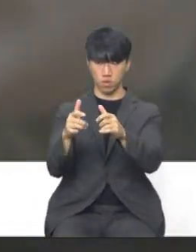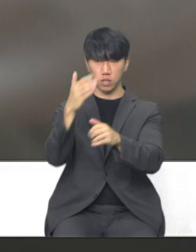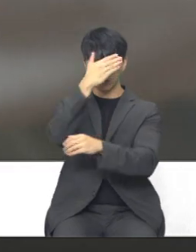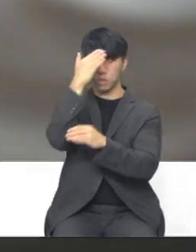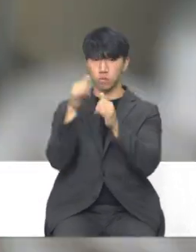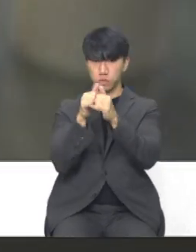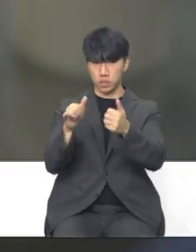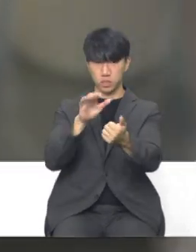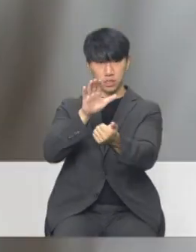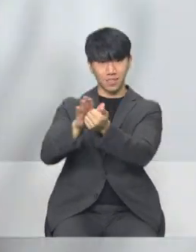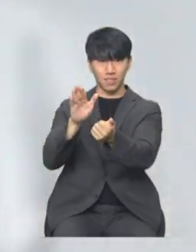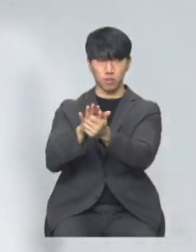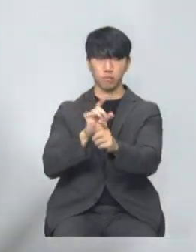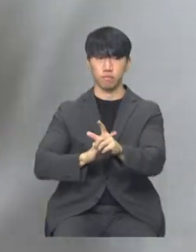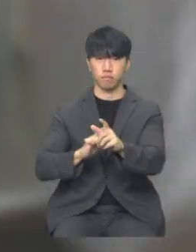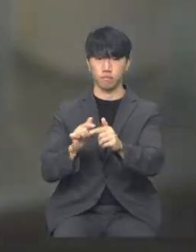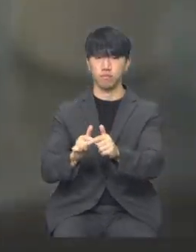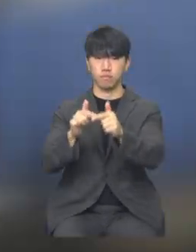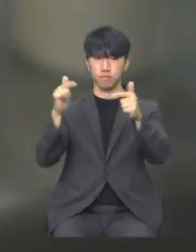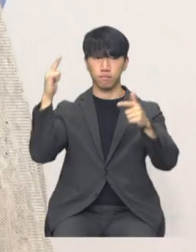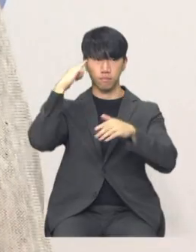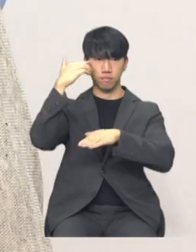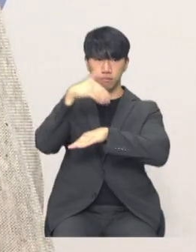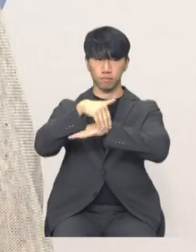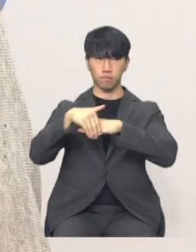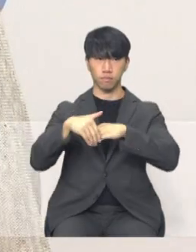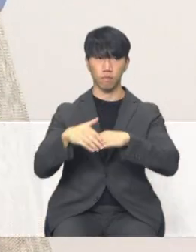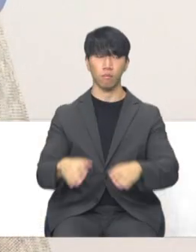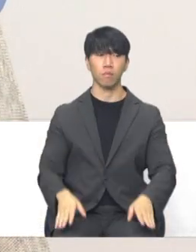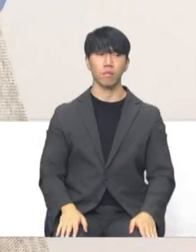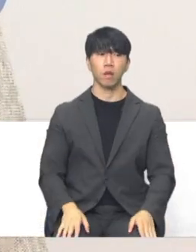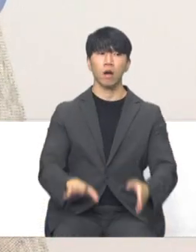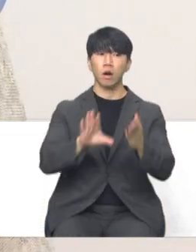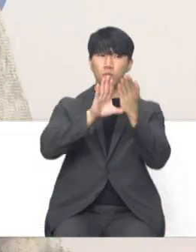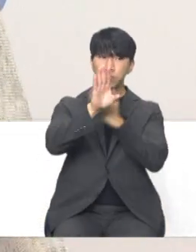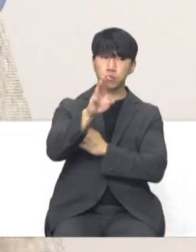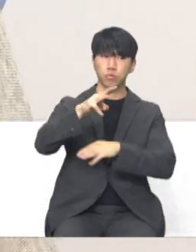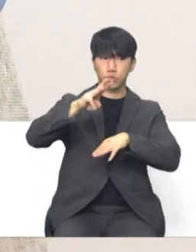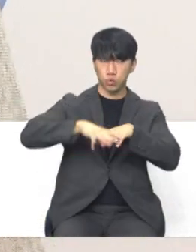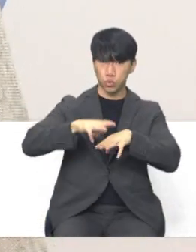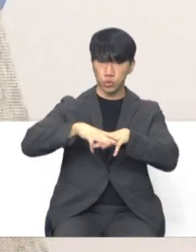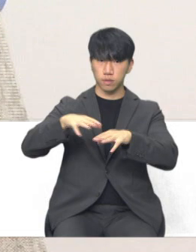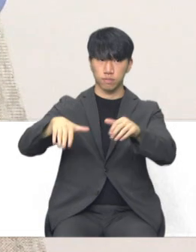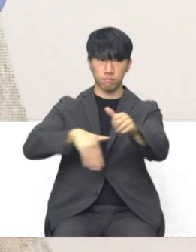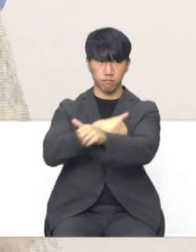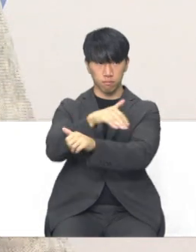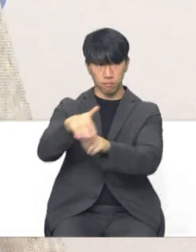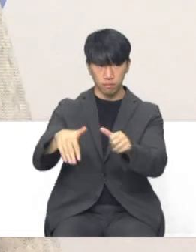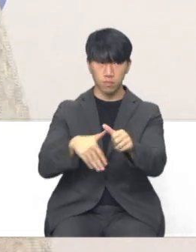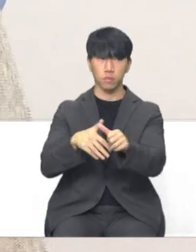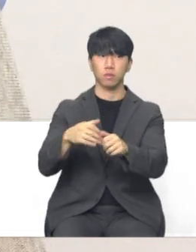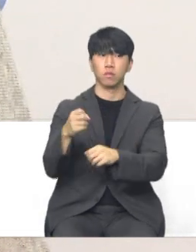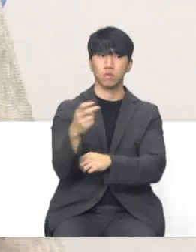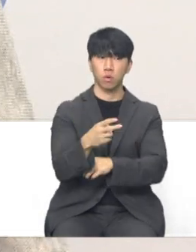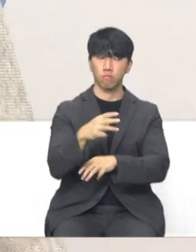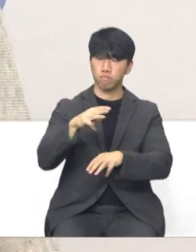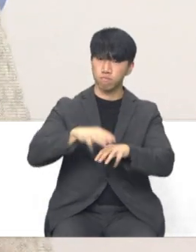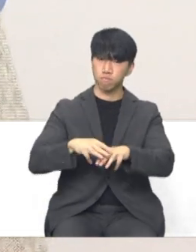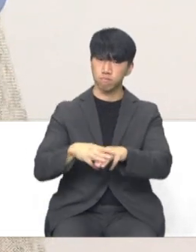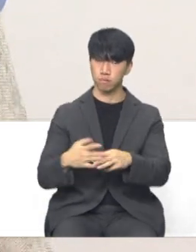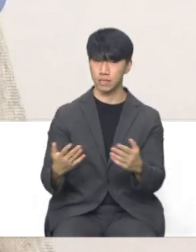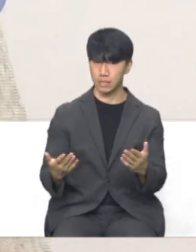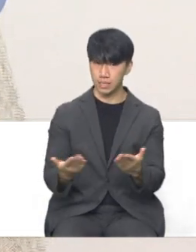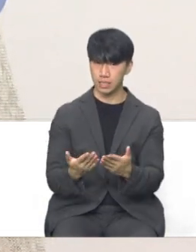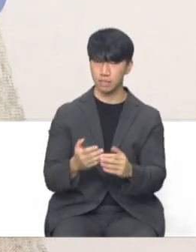지원 혜택을 늘리겠다는 겁니다. 앞으로 농촌을 인프라 또 농업 또